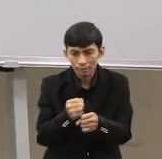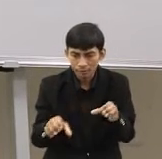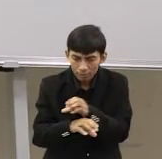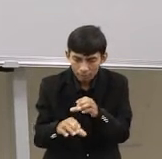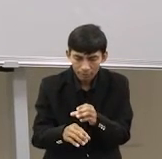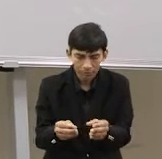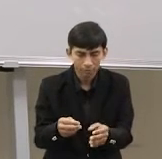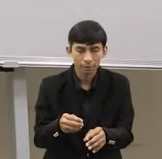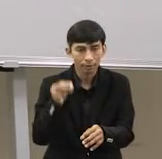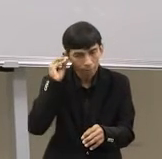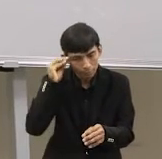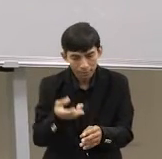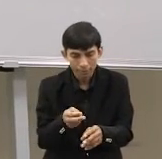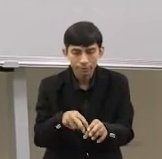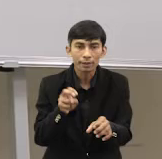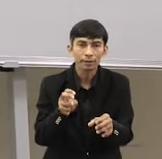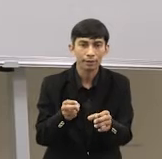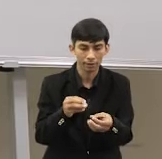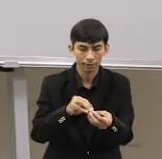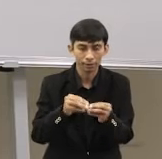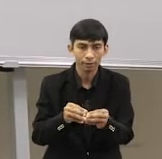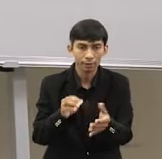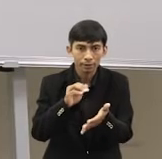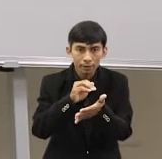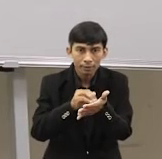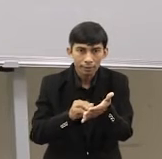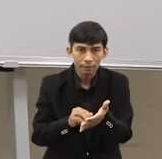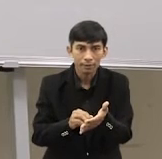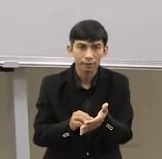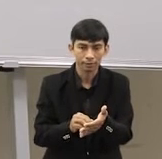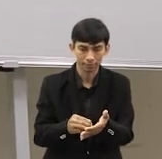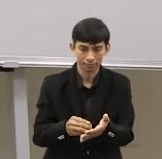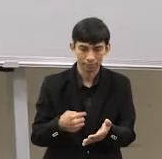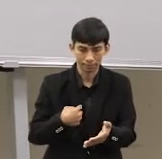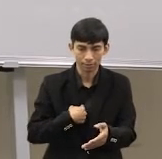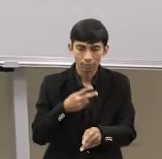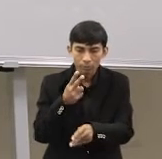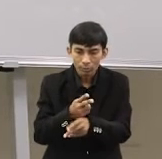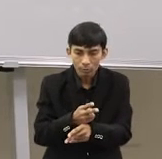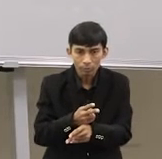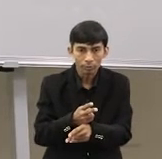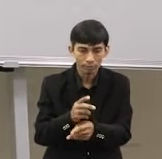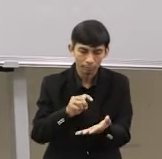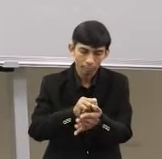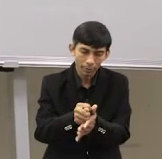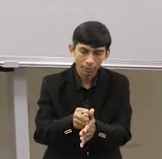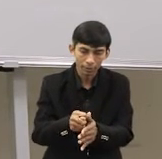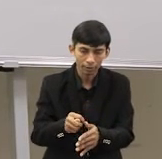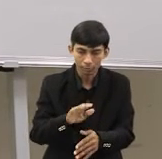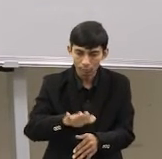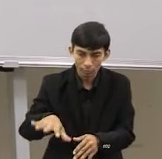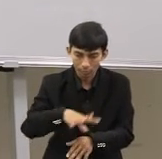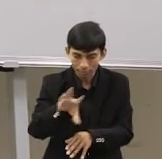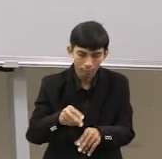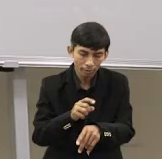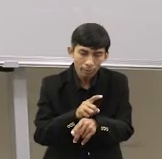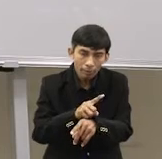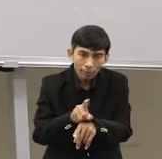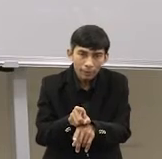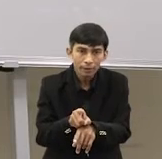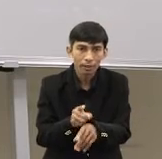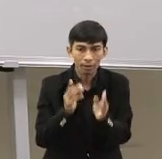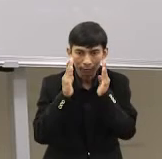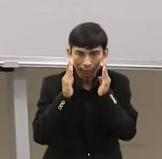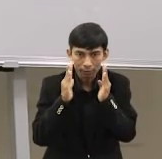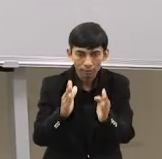lấy đỏ nó còn nát chà chẳng nhẹ thu chun con pi nhiệt tí đặc biệt bằng cao chi protein chấm nọt muối, ao sọp